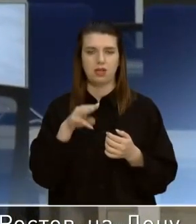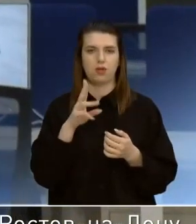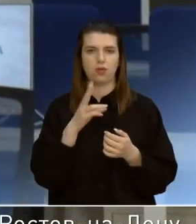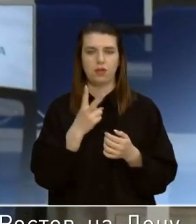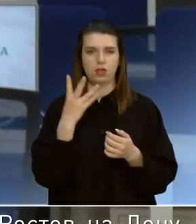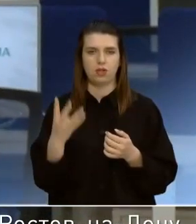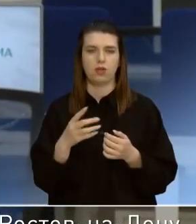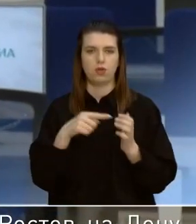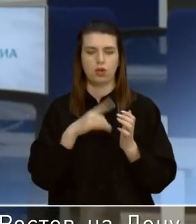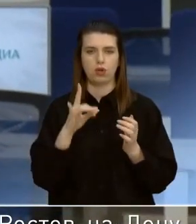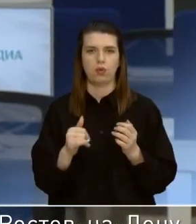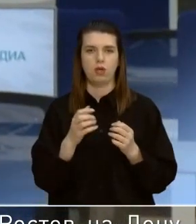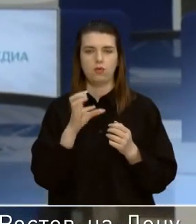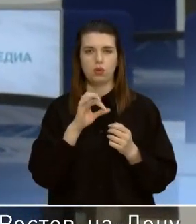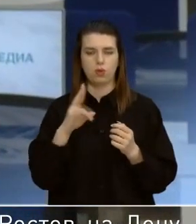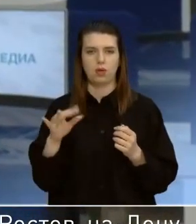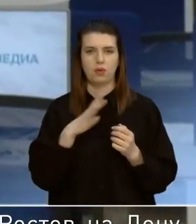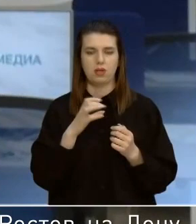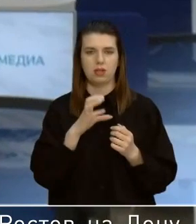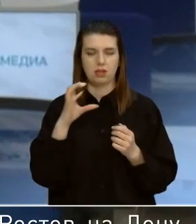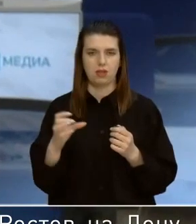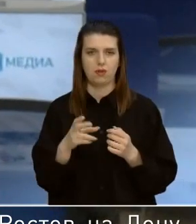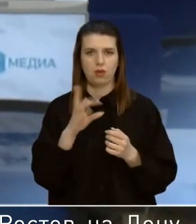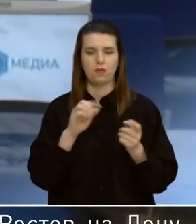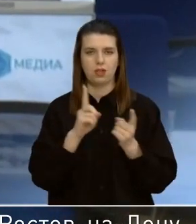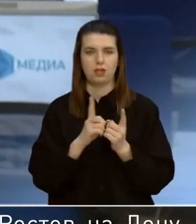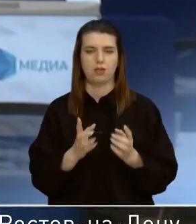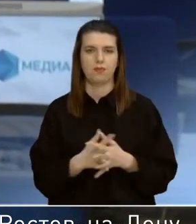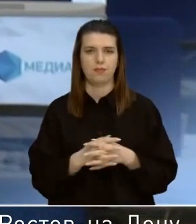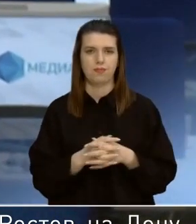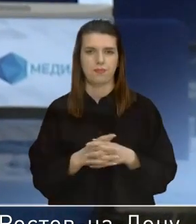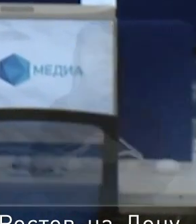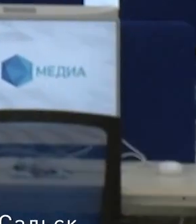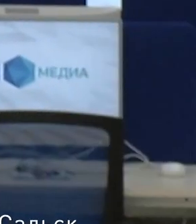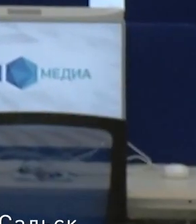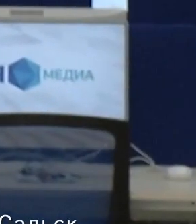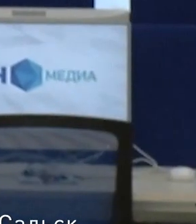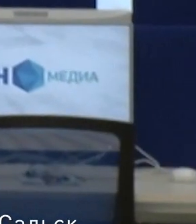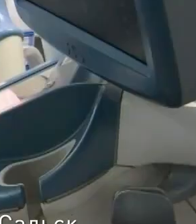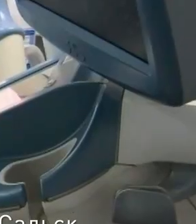сайте don24.ru. В студии была Ася Скрынникова. До встречи.